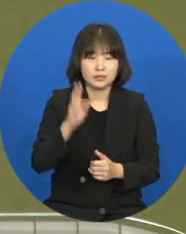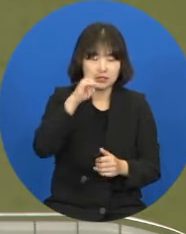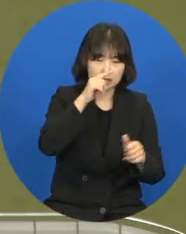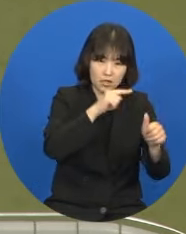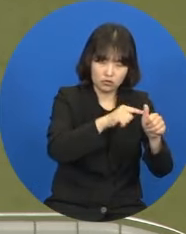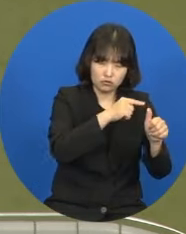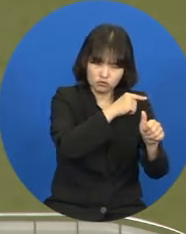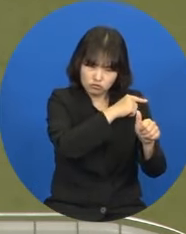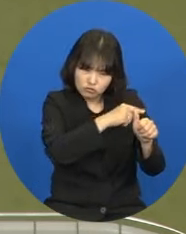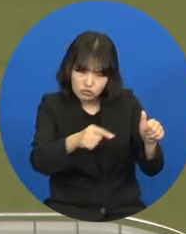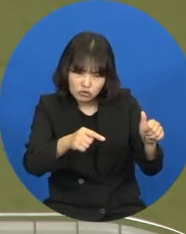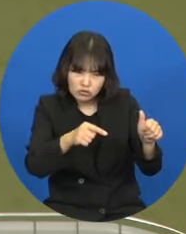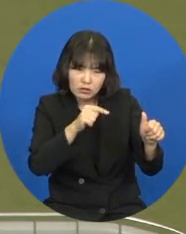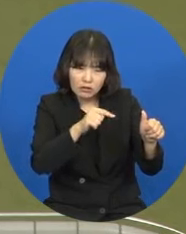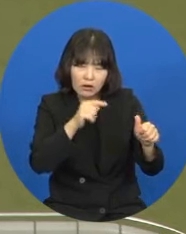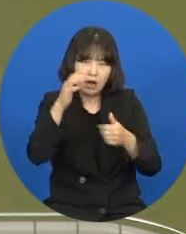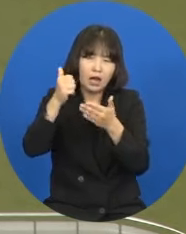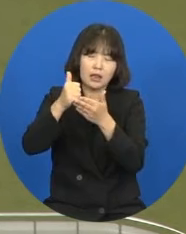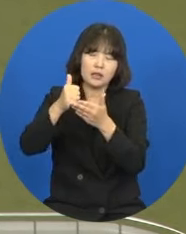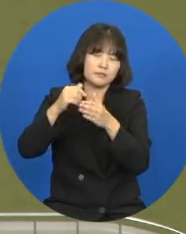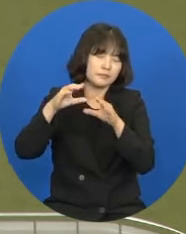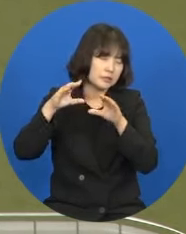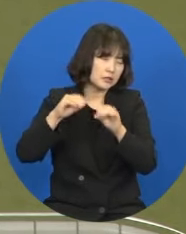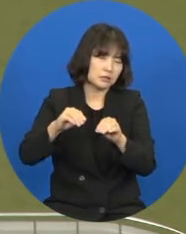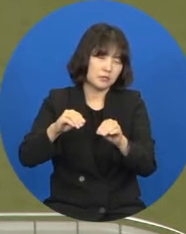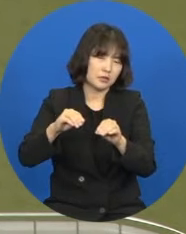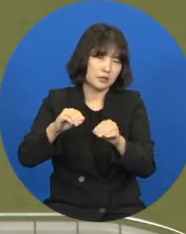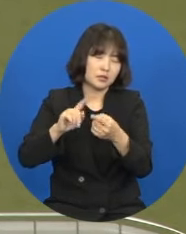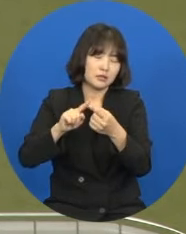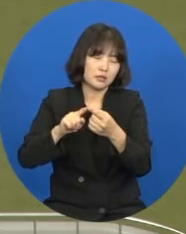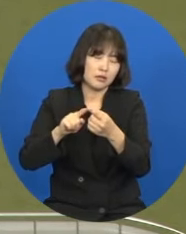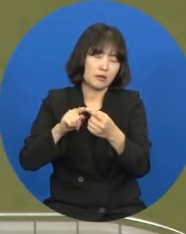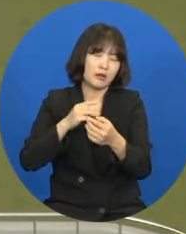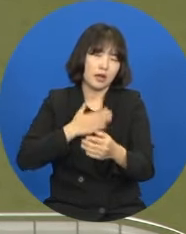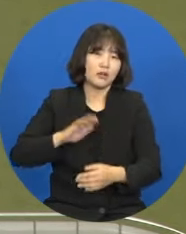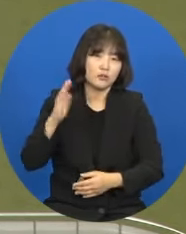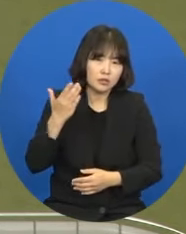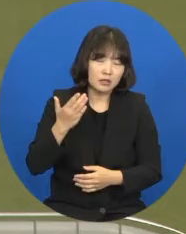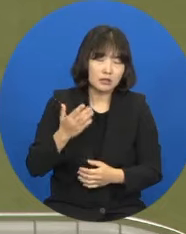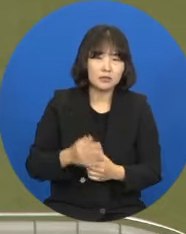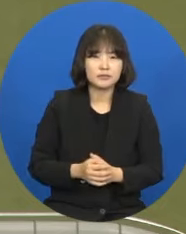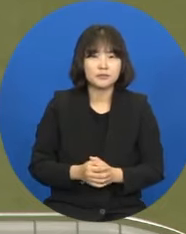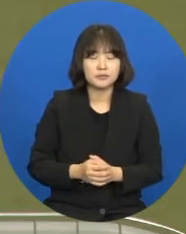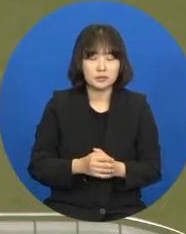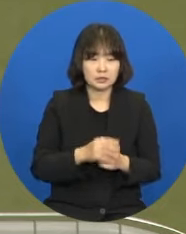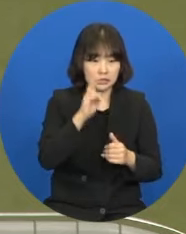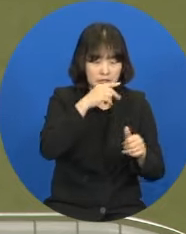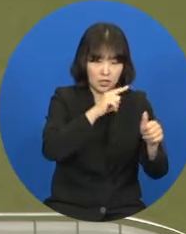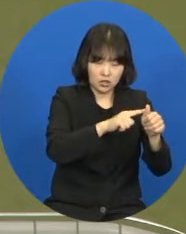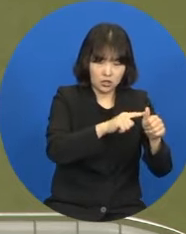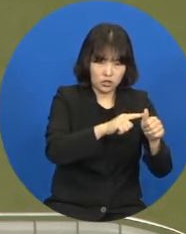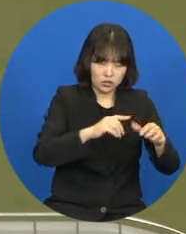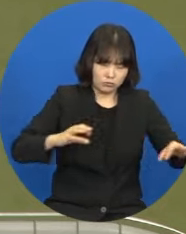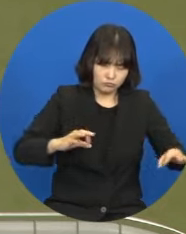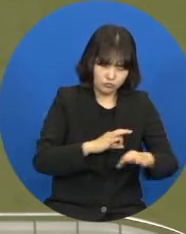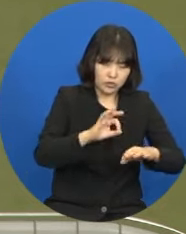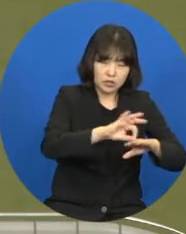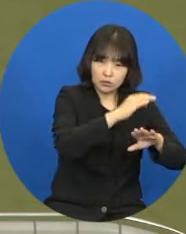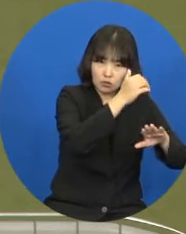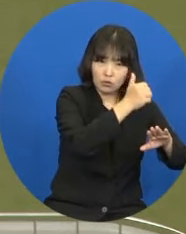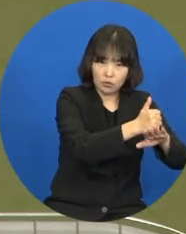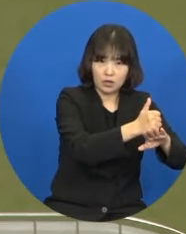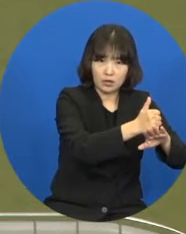것은 하나님께서 금하시는 것임을 알았어요 물론 사울이 불리한 왕이었지만 불한 것은